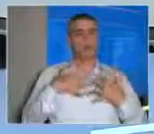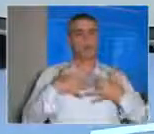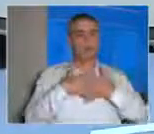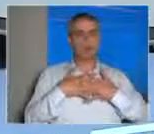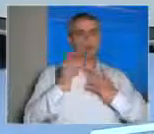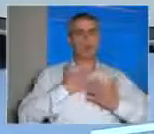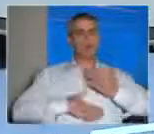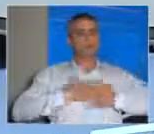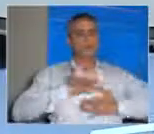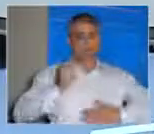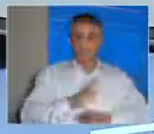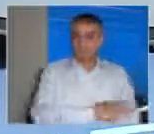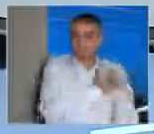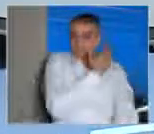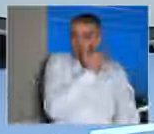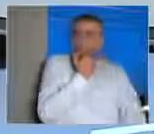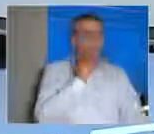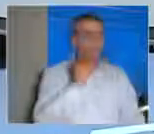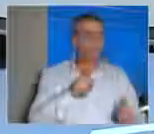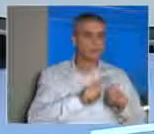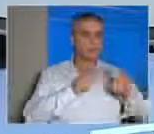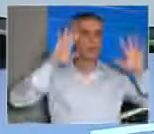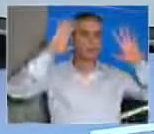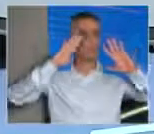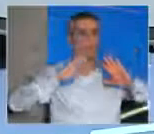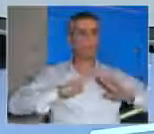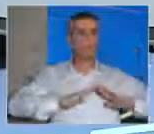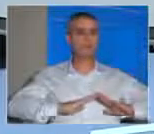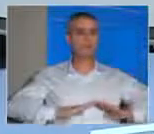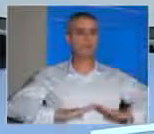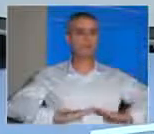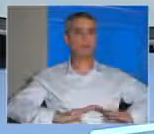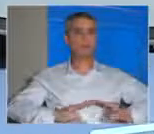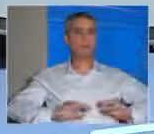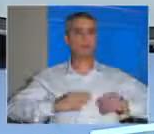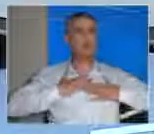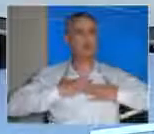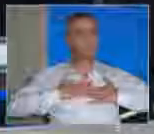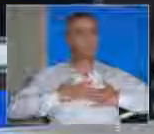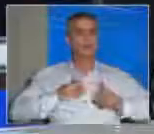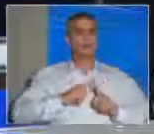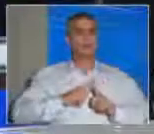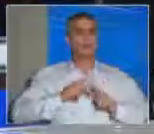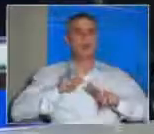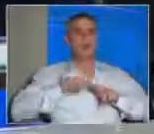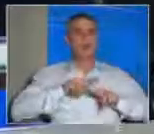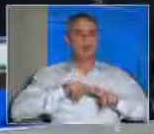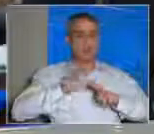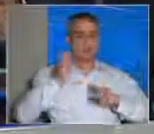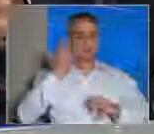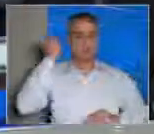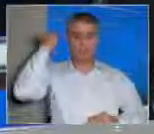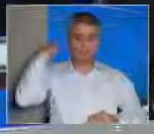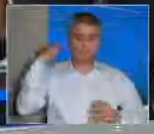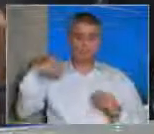יותר לבביות, הם גם מתרגשים. כן, זה היה פתאום... כן. זה היה הנשימה הזאת, הרגע של הנשימה אחרי מה שהיה